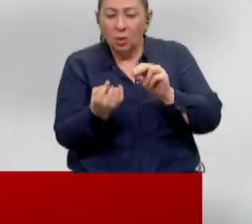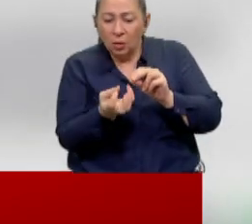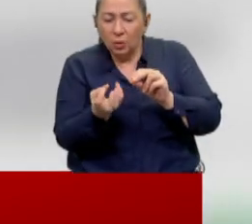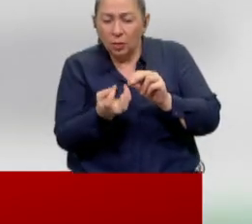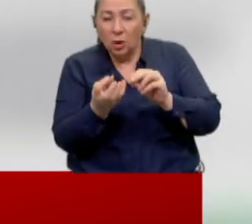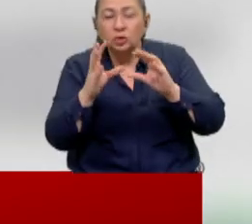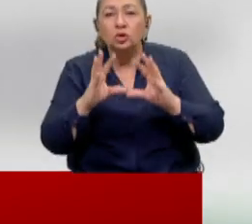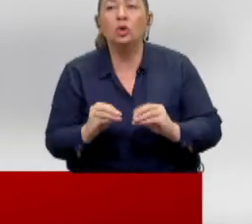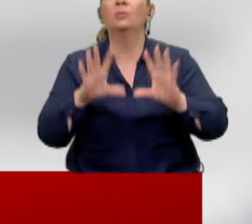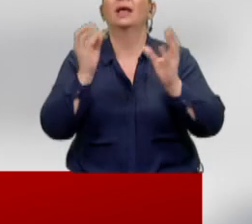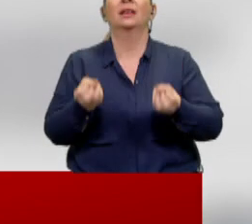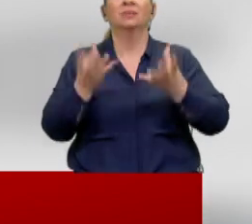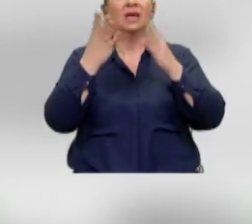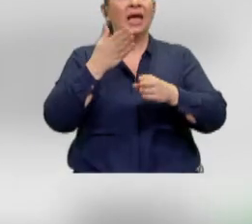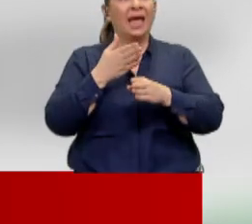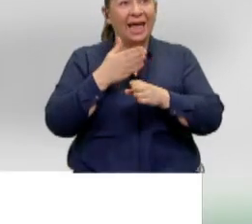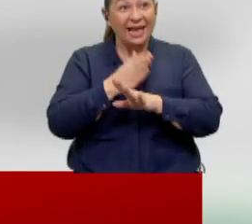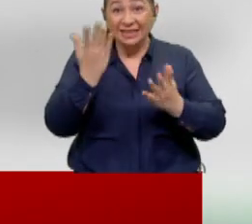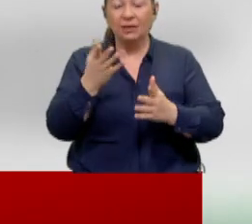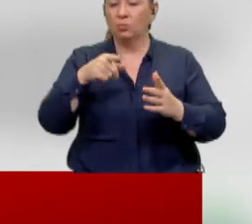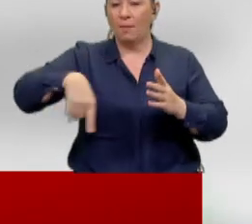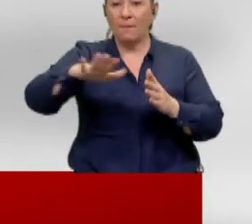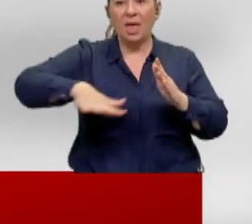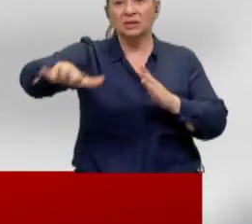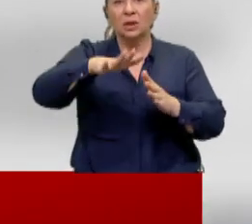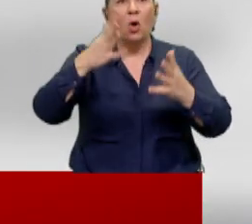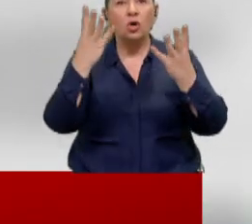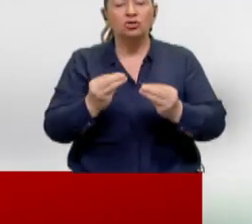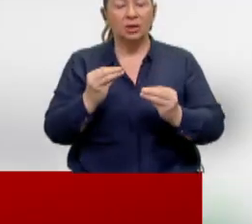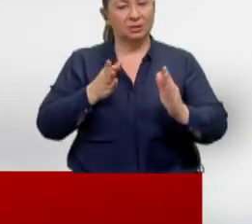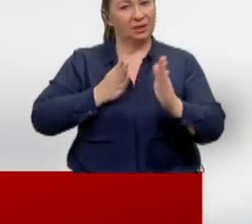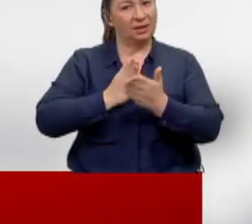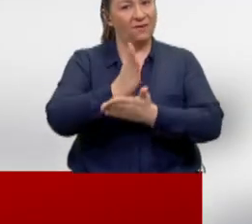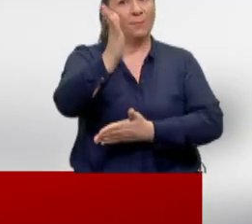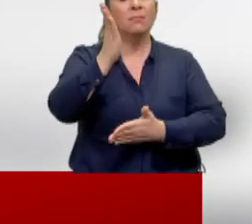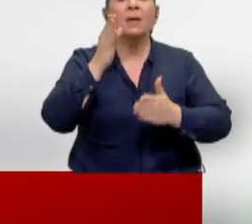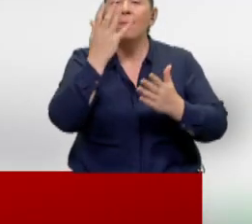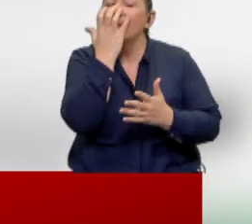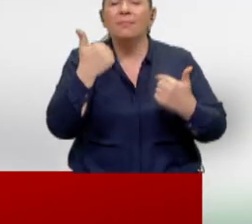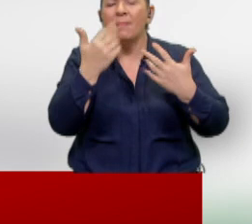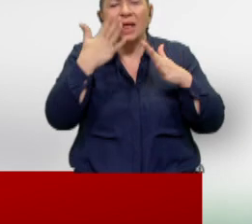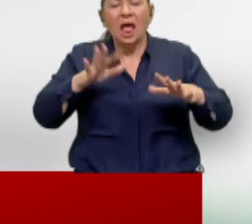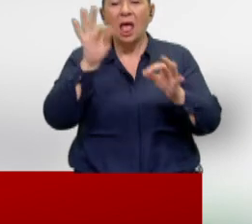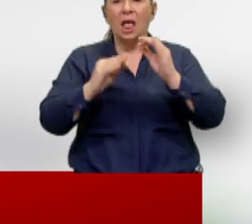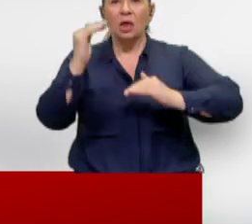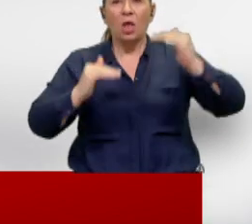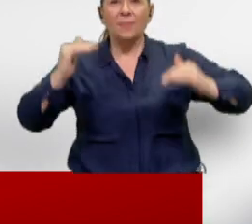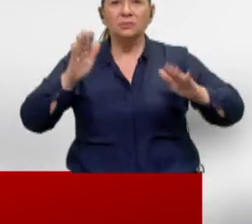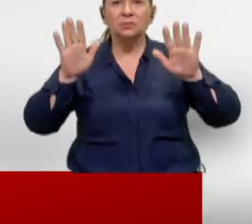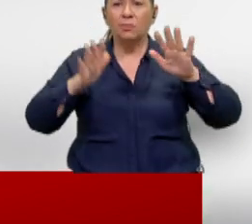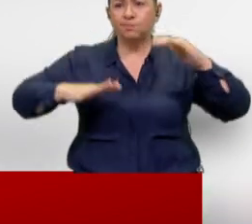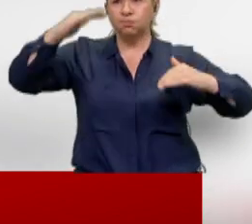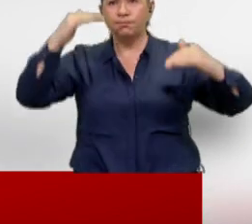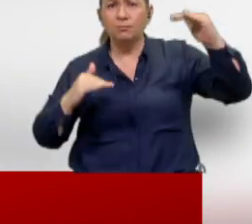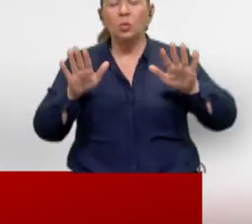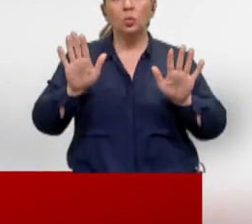Tartışmaları bitirecek esas adım ise piyasadaki oluşturulacak istikrardır. Beklenti ekonomideki dalgalanmanın durması